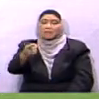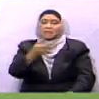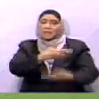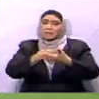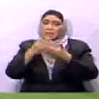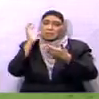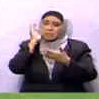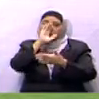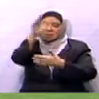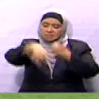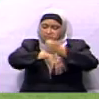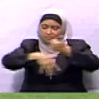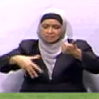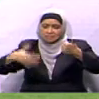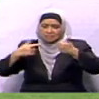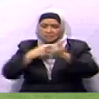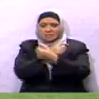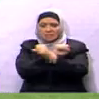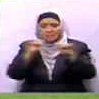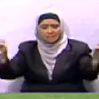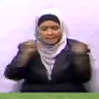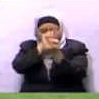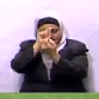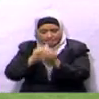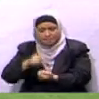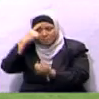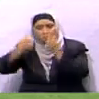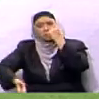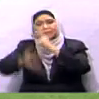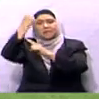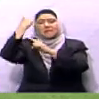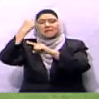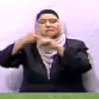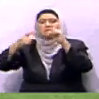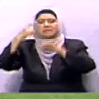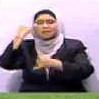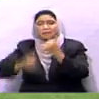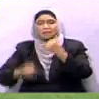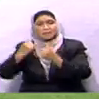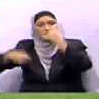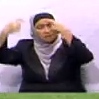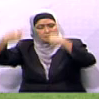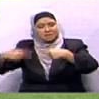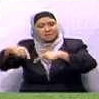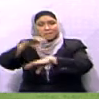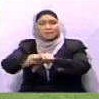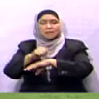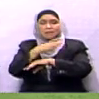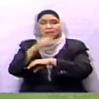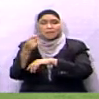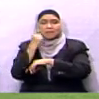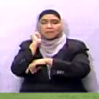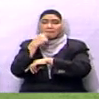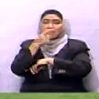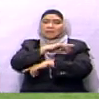persediaan rapi dengan harapan untuk menang Pada perlawanan akhir piala Malaysia itu nanti mengulas perlawanan malam tadi Beliau berkata secara keseluruhannya